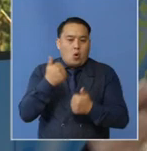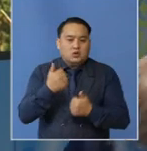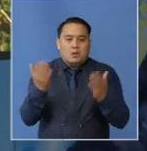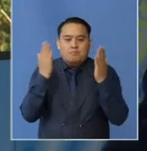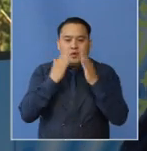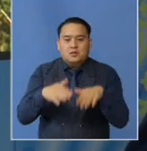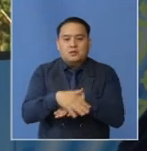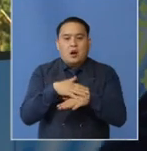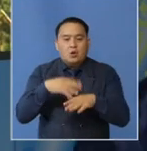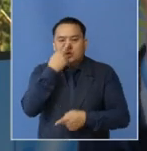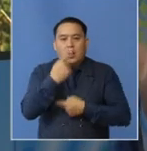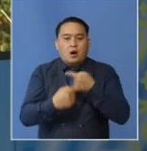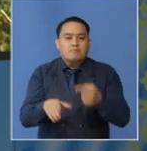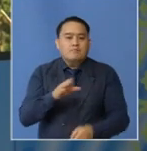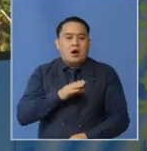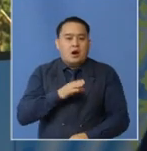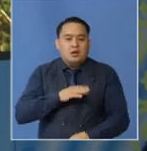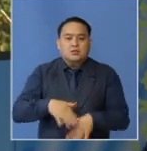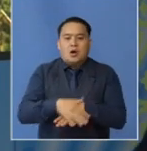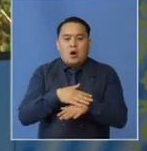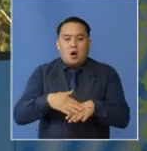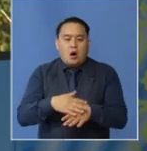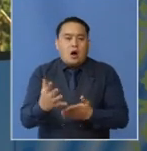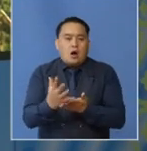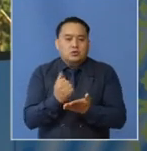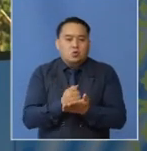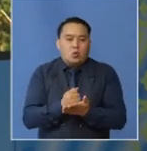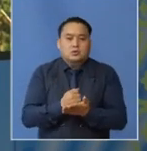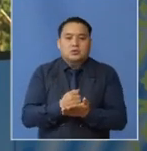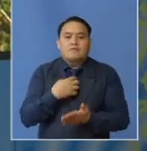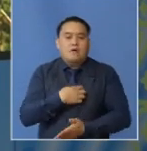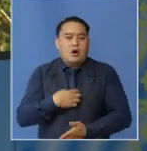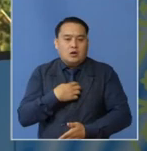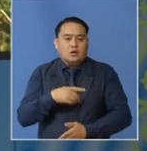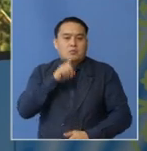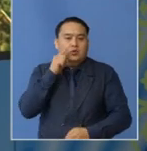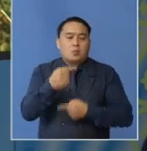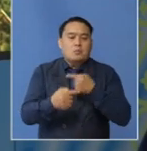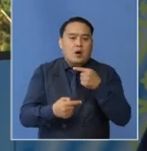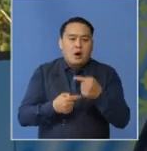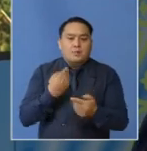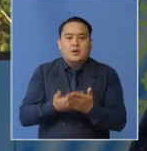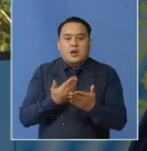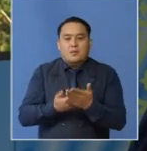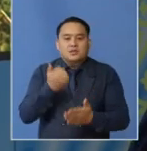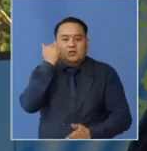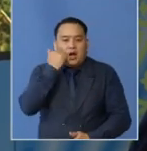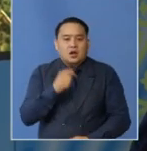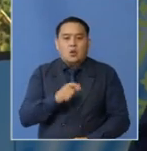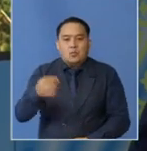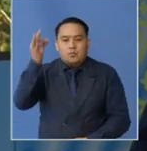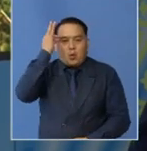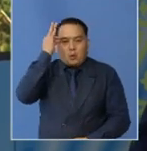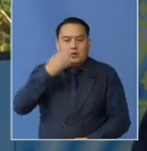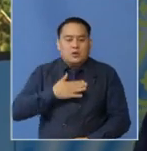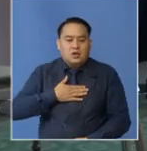– народная традиция, богатство народа. Она до сих пор остается актуальной. Мы хотим, чтобы молодое поколение брало пример с пожилых людей и помнило